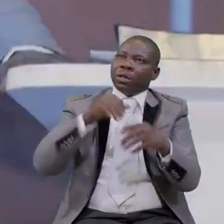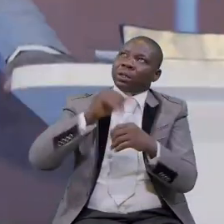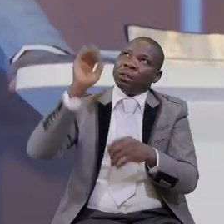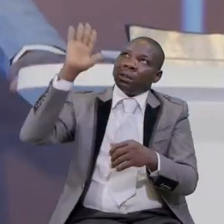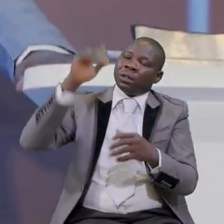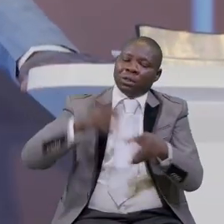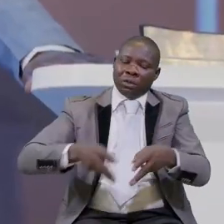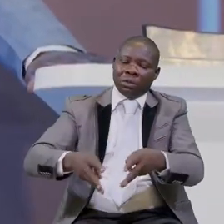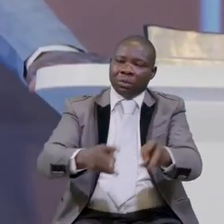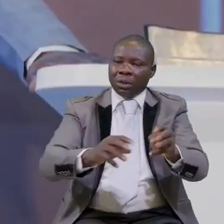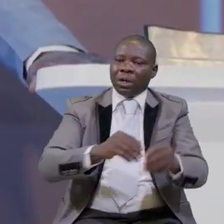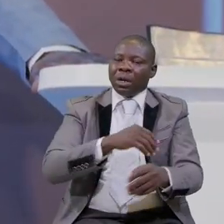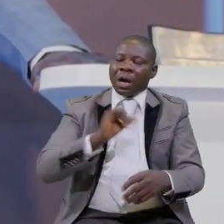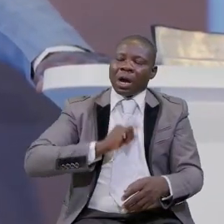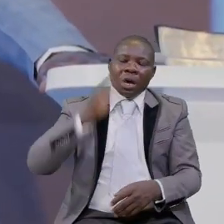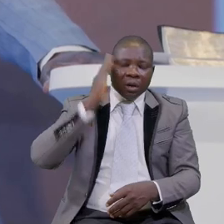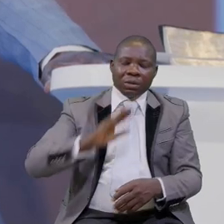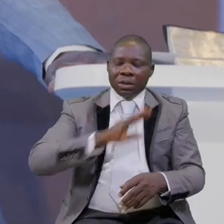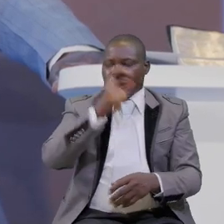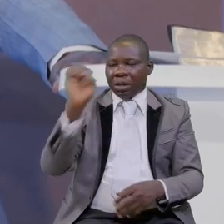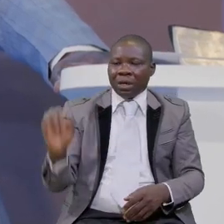voix. Je vivrai.